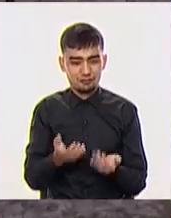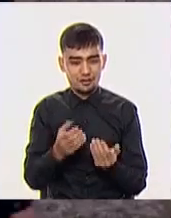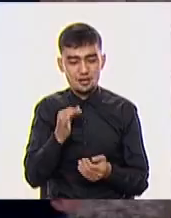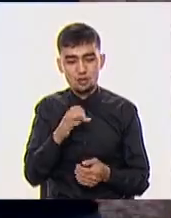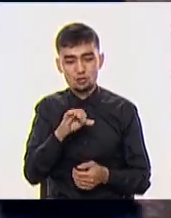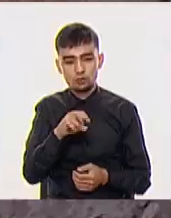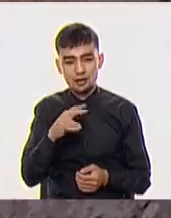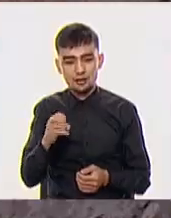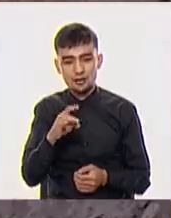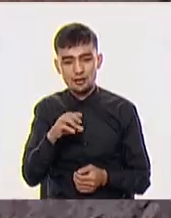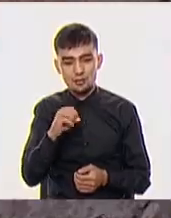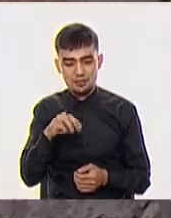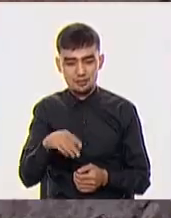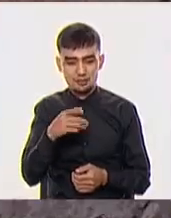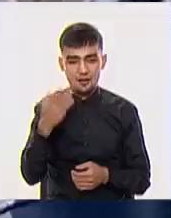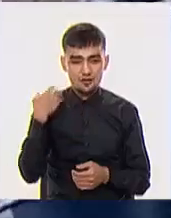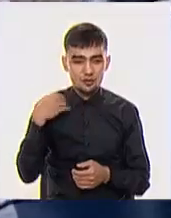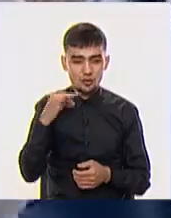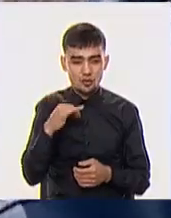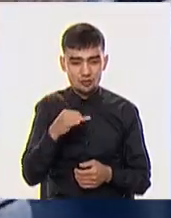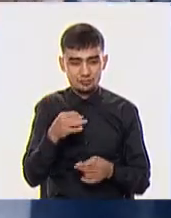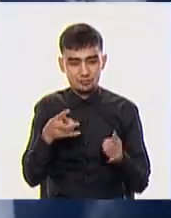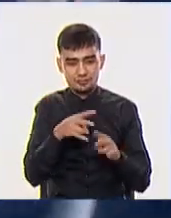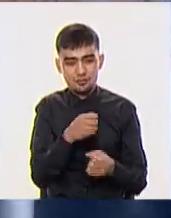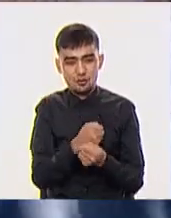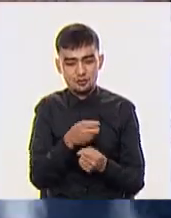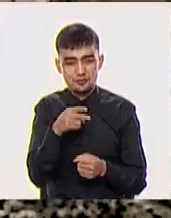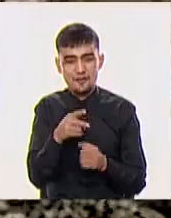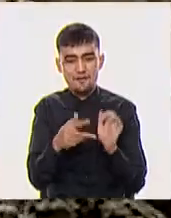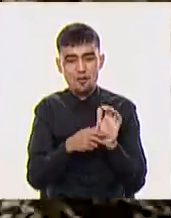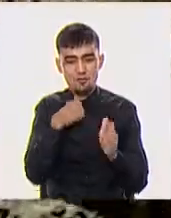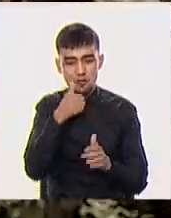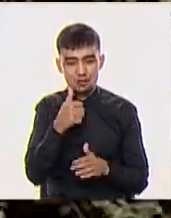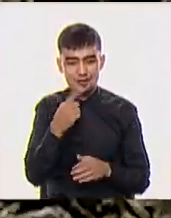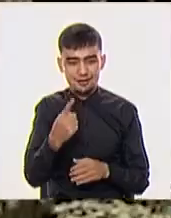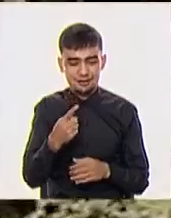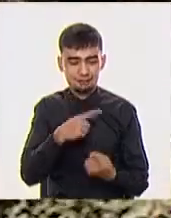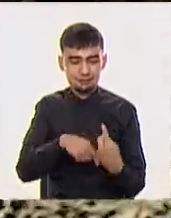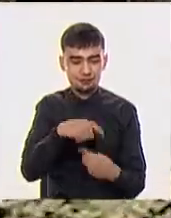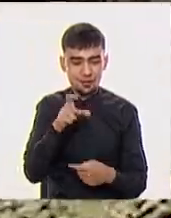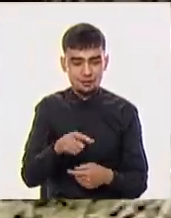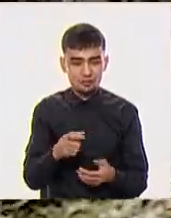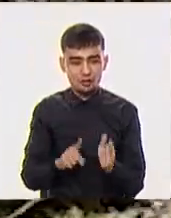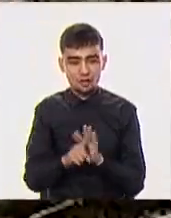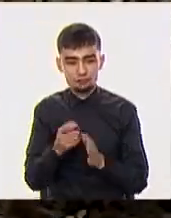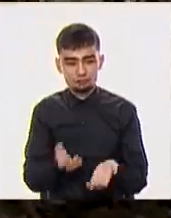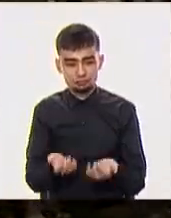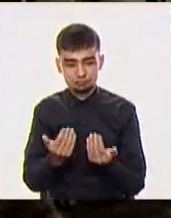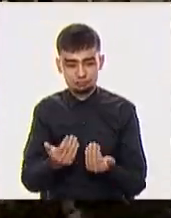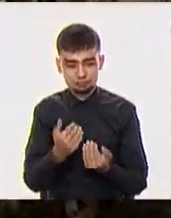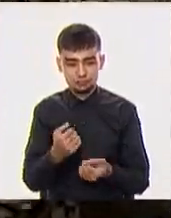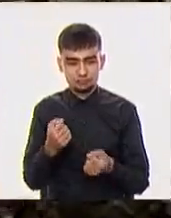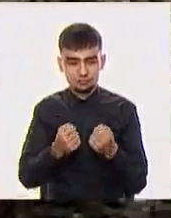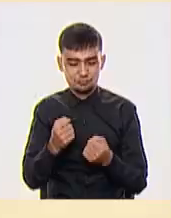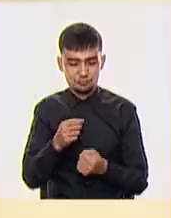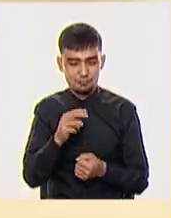Султан-Рабат начали находить на месте древнего городища после того, как в 2008 году один из предпринимателей начал отсюда вывозить